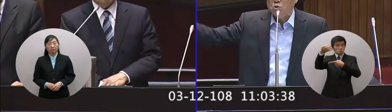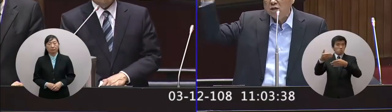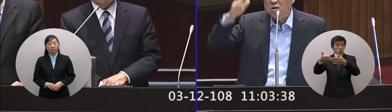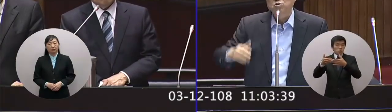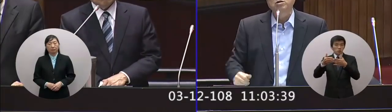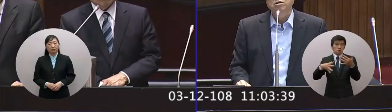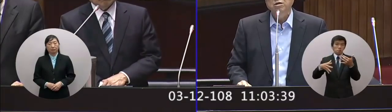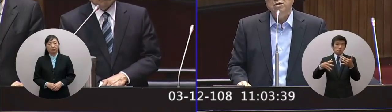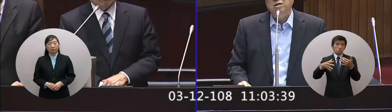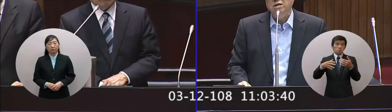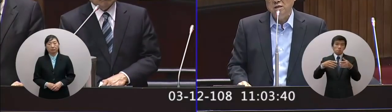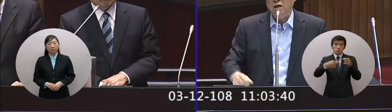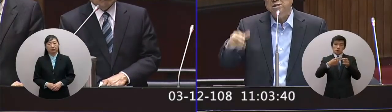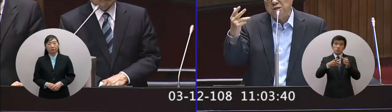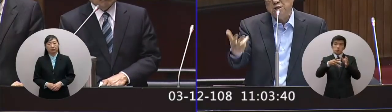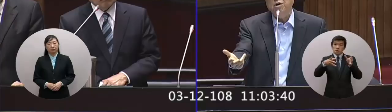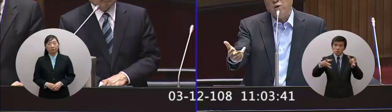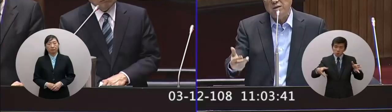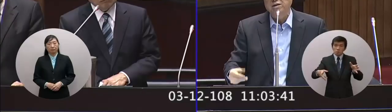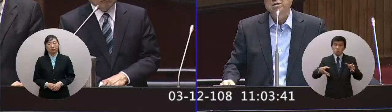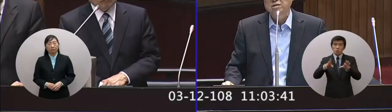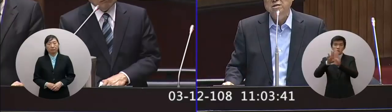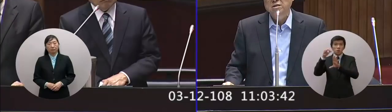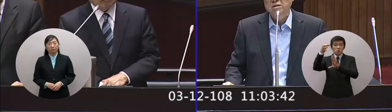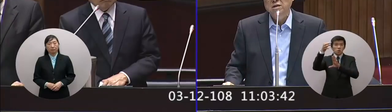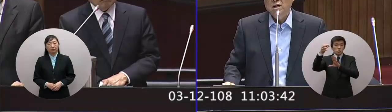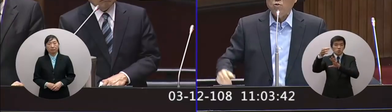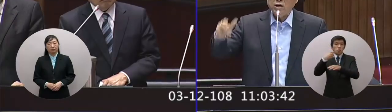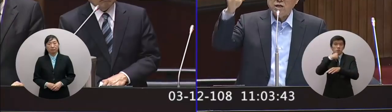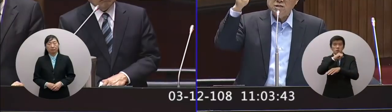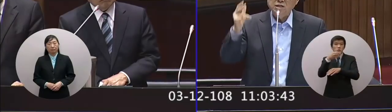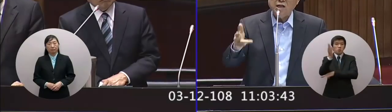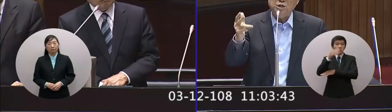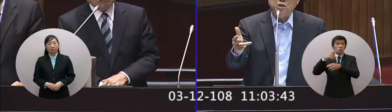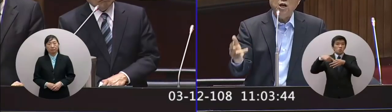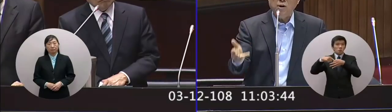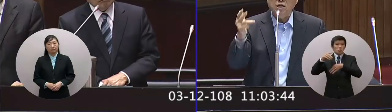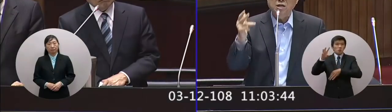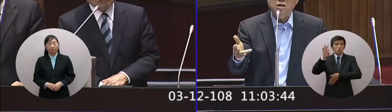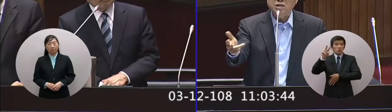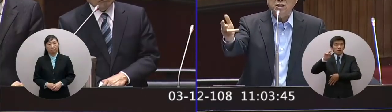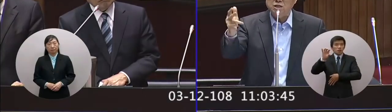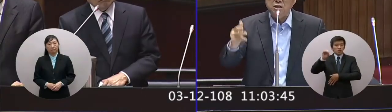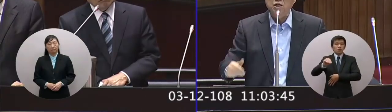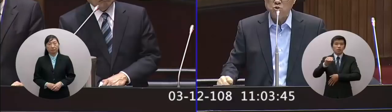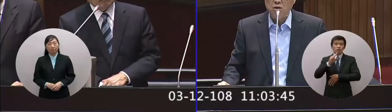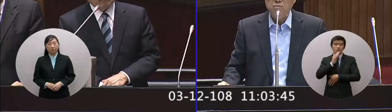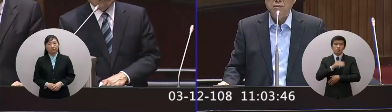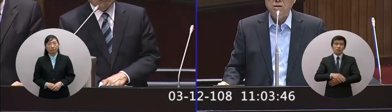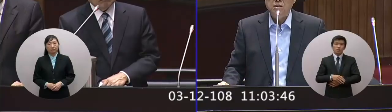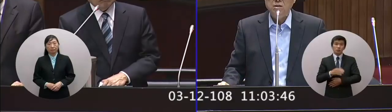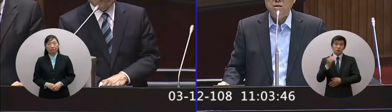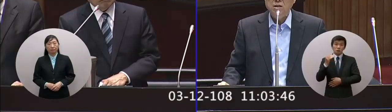全年国家的税收也才增加了几千万呢。为了一个增加几千万的营业加值型营业